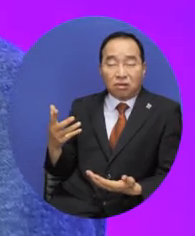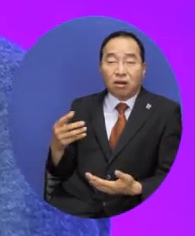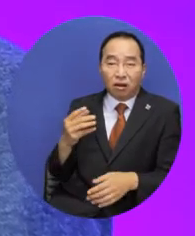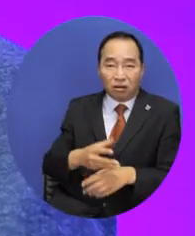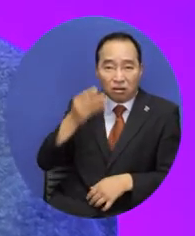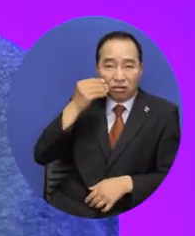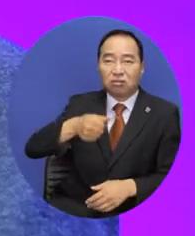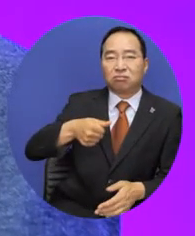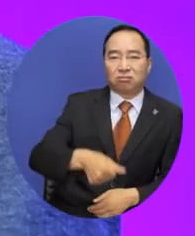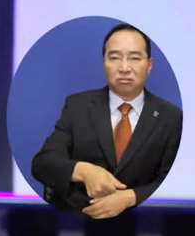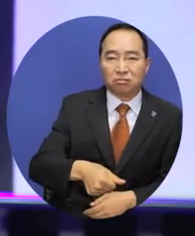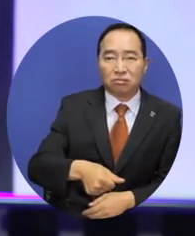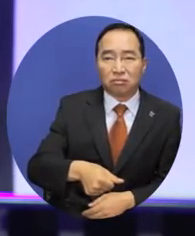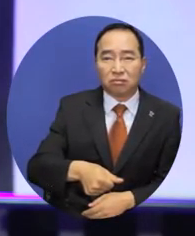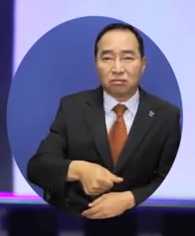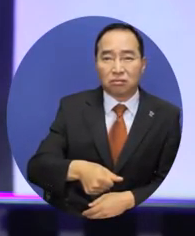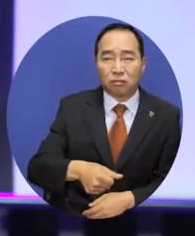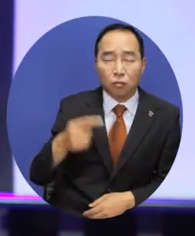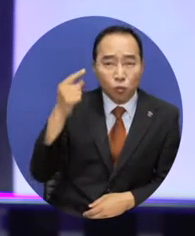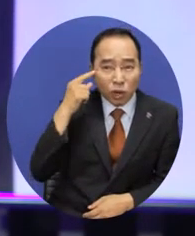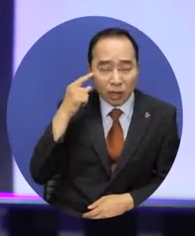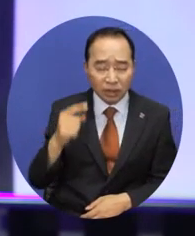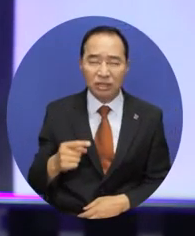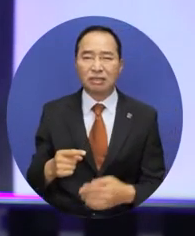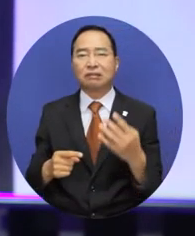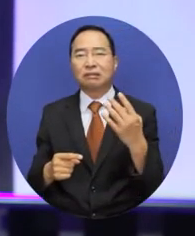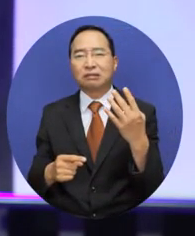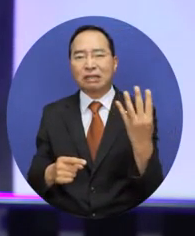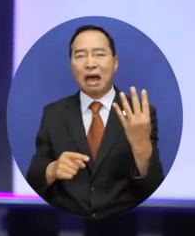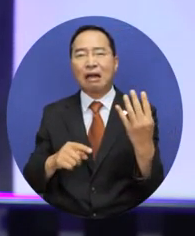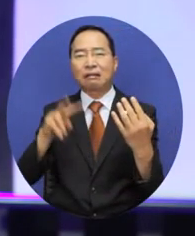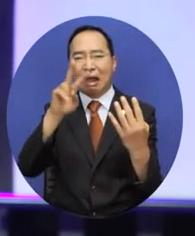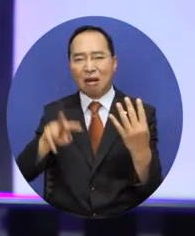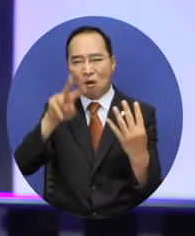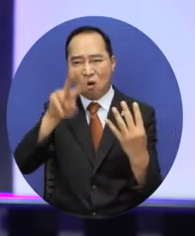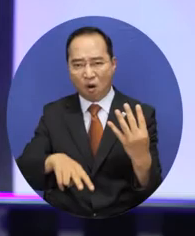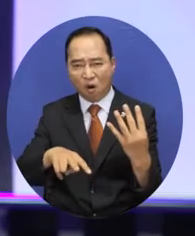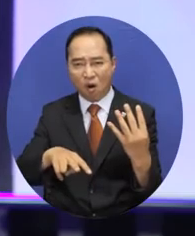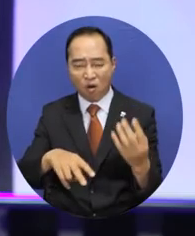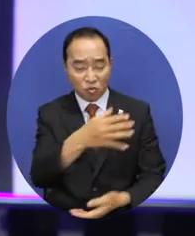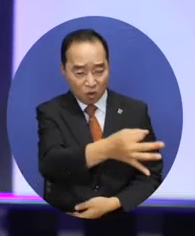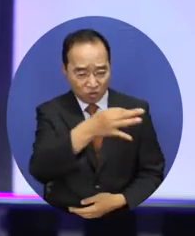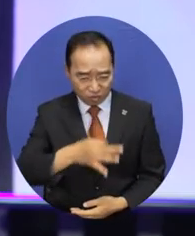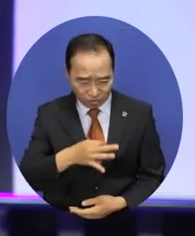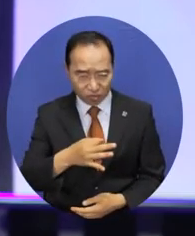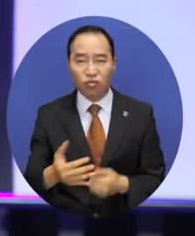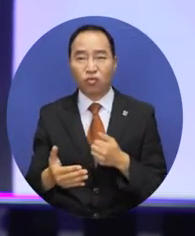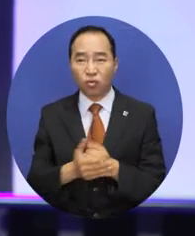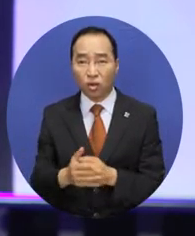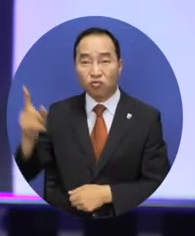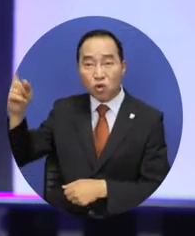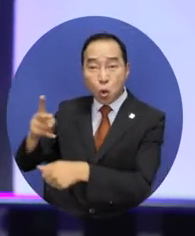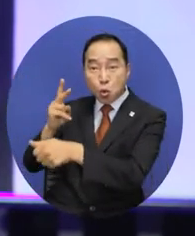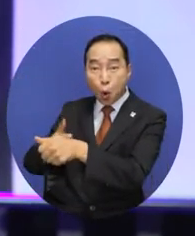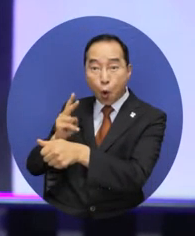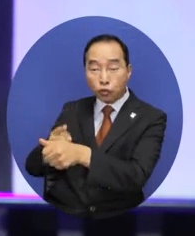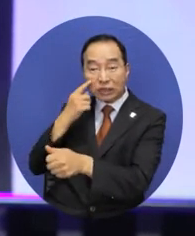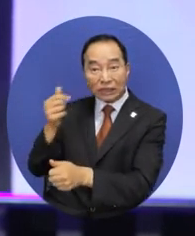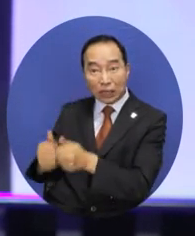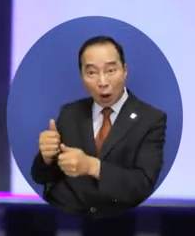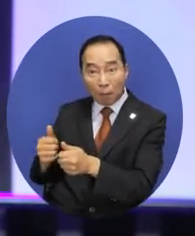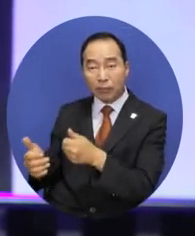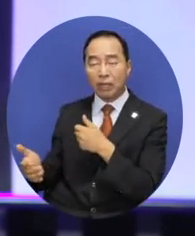4달러를 받았다는 의무감, 또 예일 대학의 유명한 교수라는 스탠리 밀그램의 권위에 대한 복종,